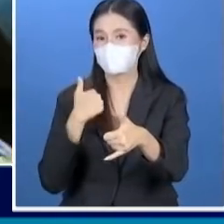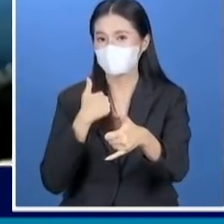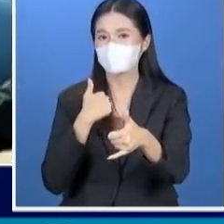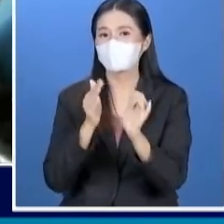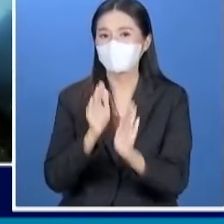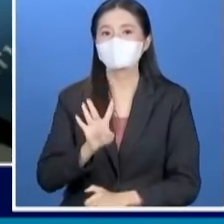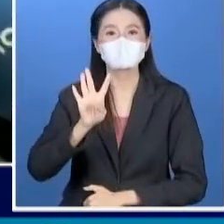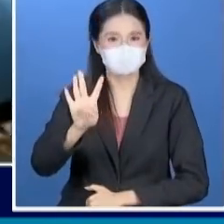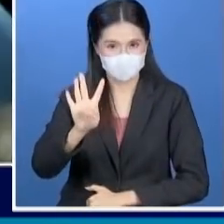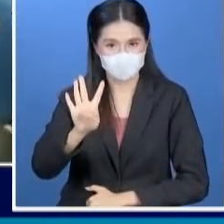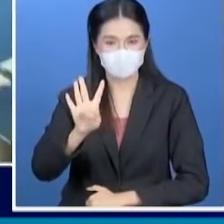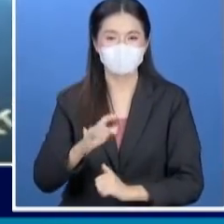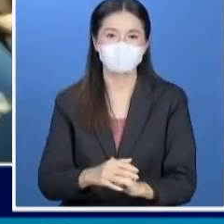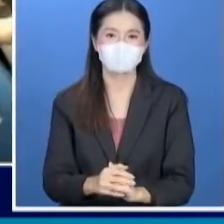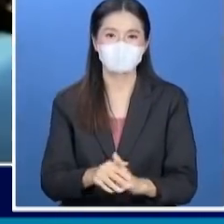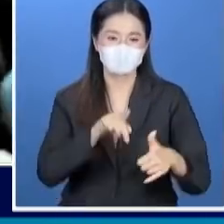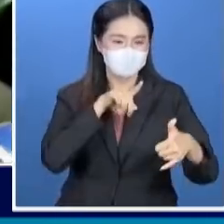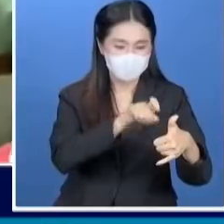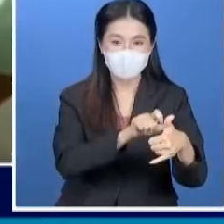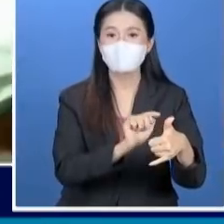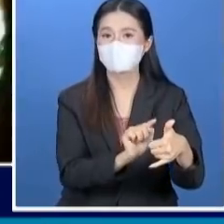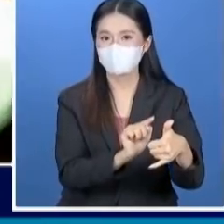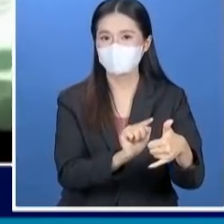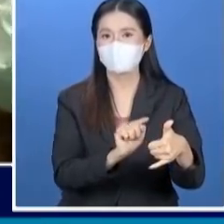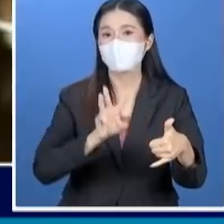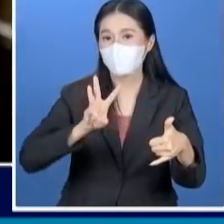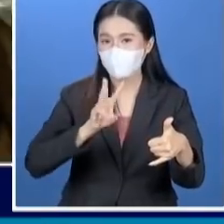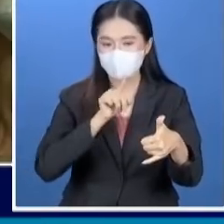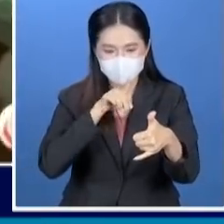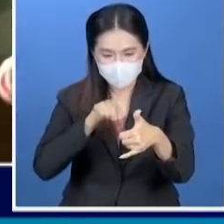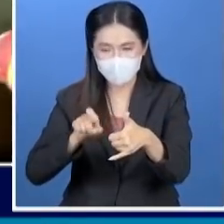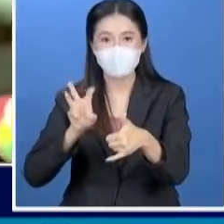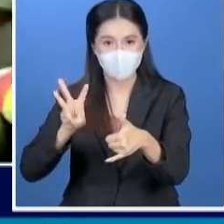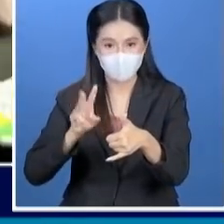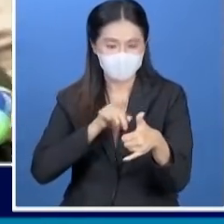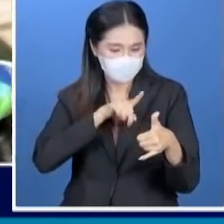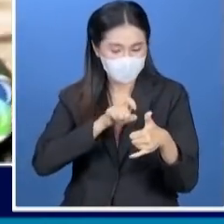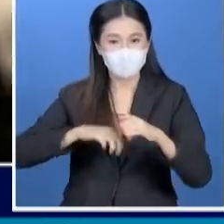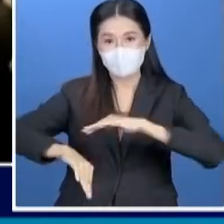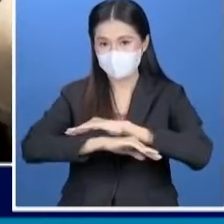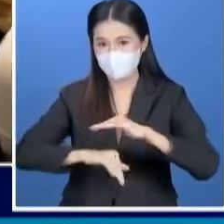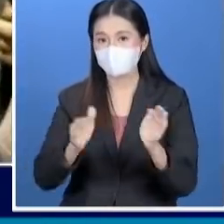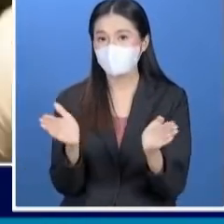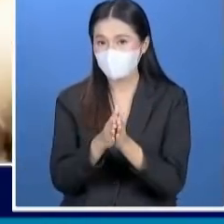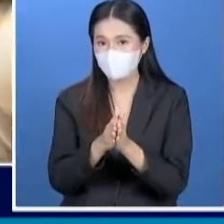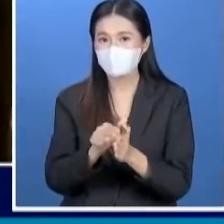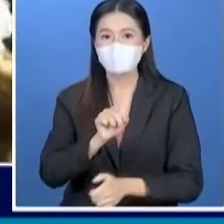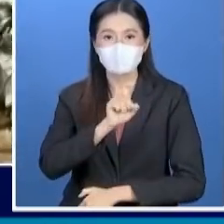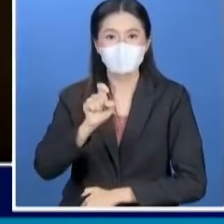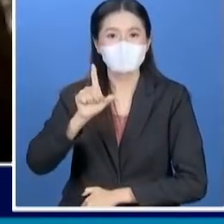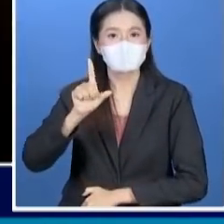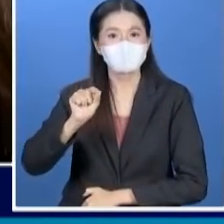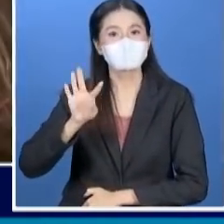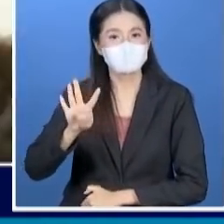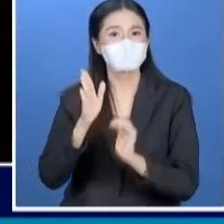จำนวน4ปากสอบสวนปากคำผู้ต้องหา6ปากสอบสวนปากคำพยานรวม